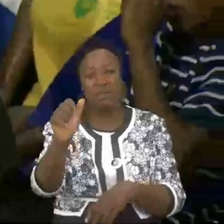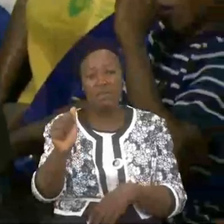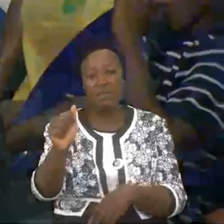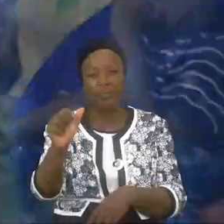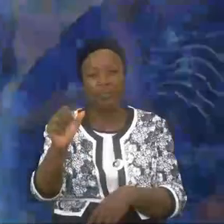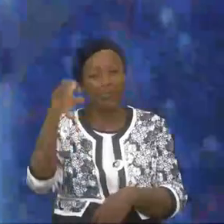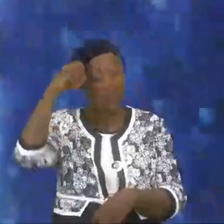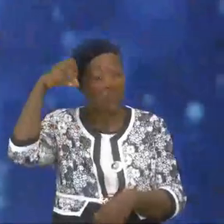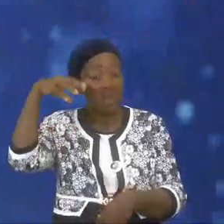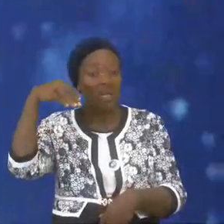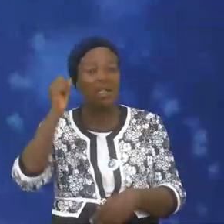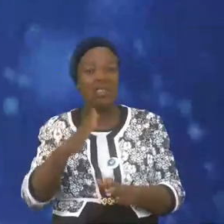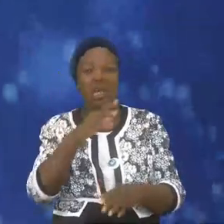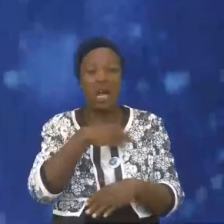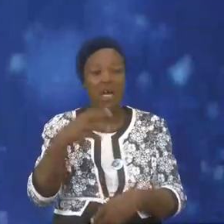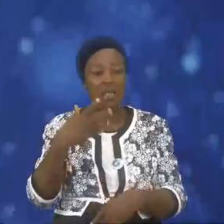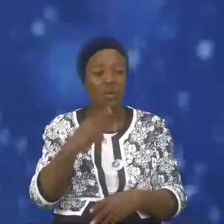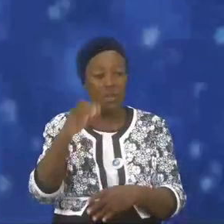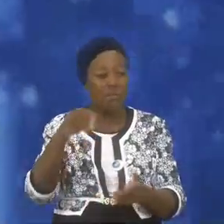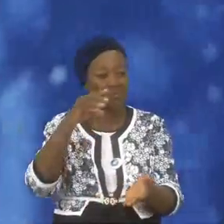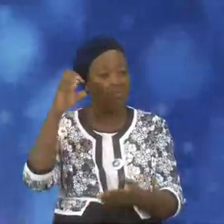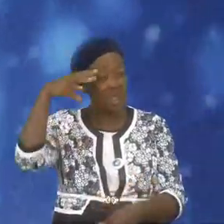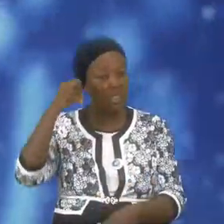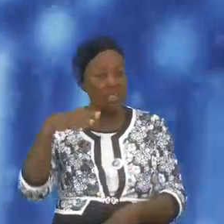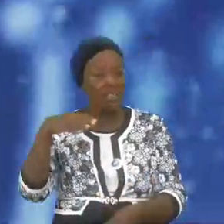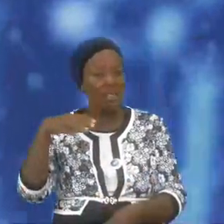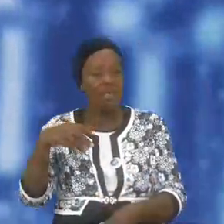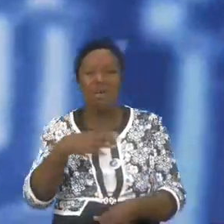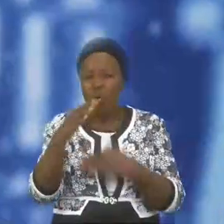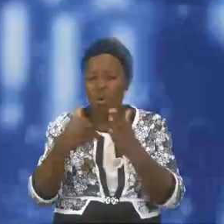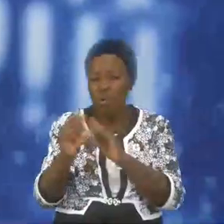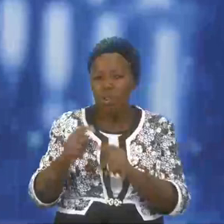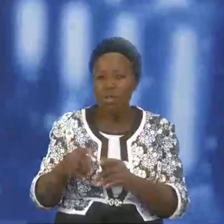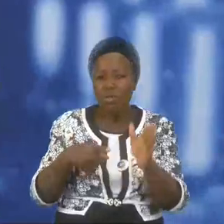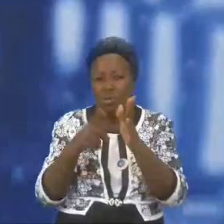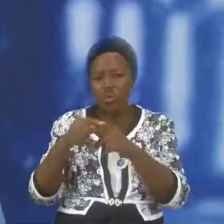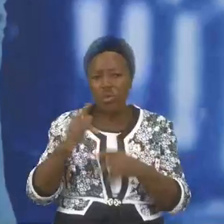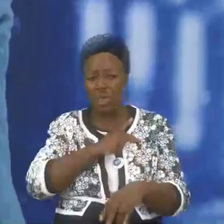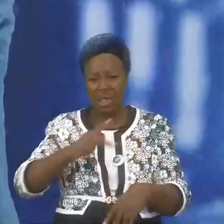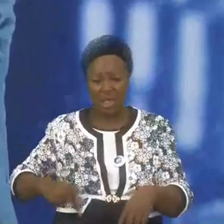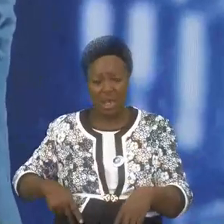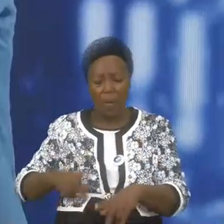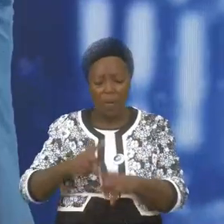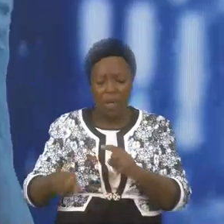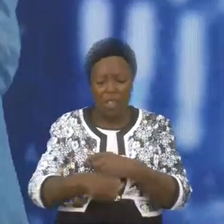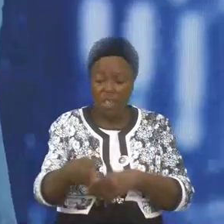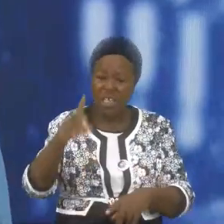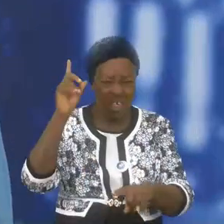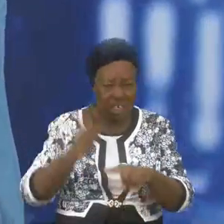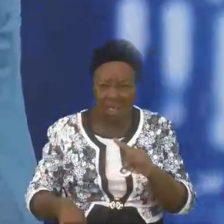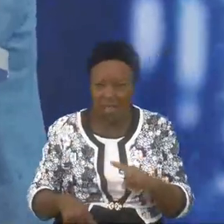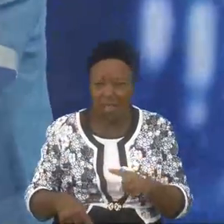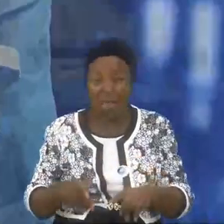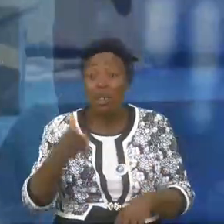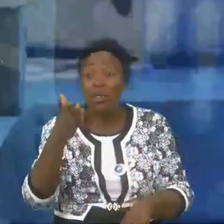devins ne sont pas capables de découvrir au roi. Ne sont pas capables. Il y a des choses dans